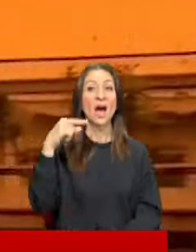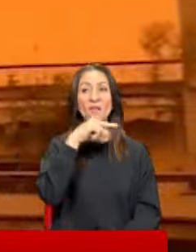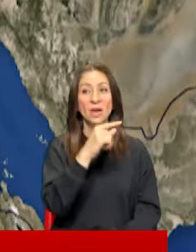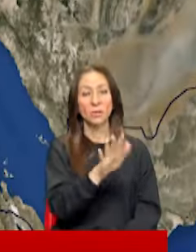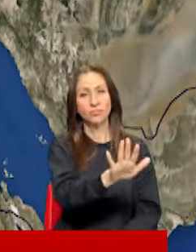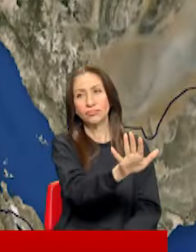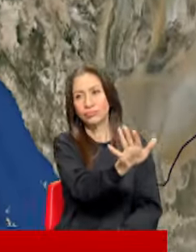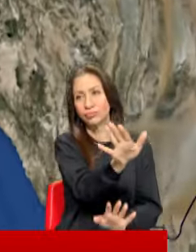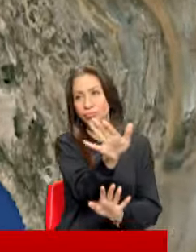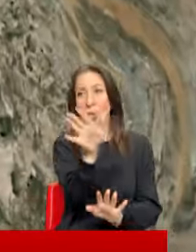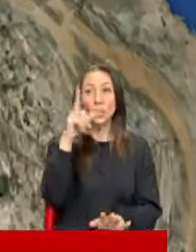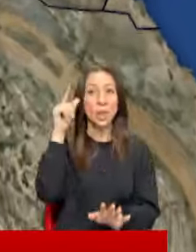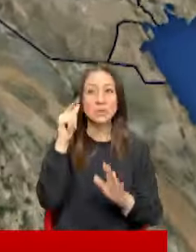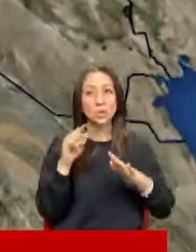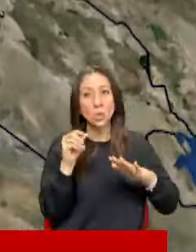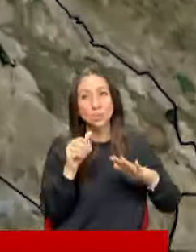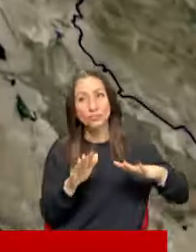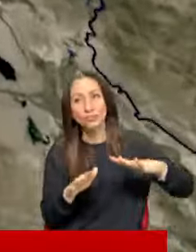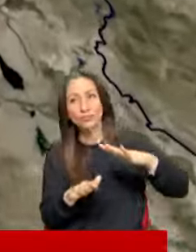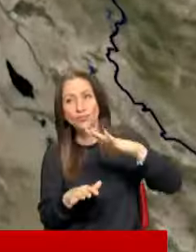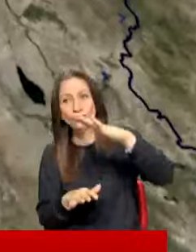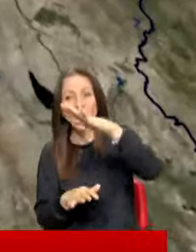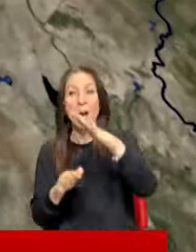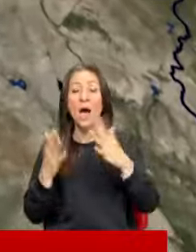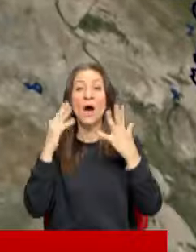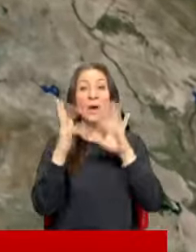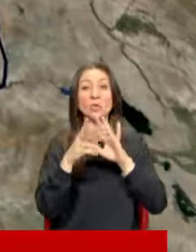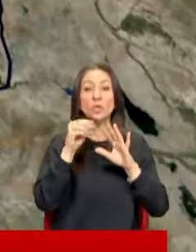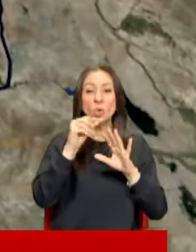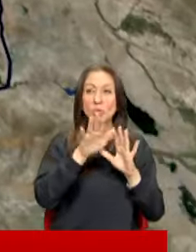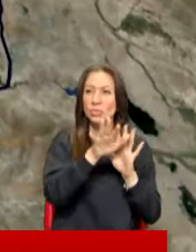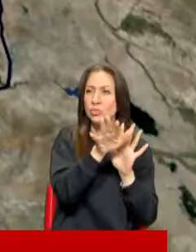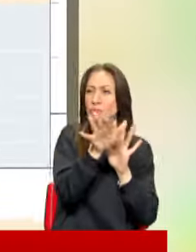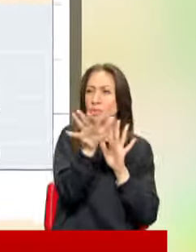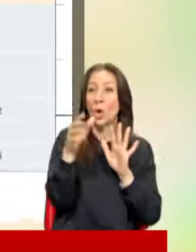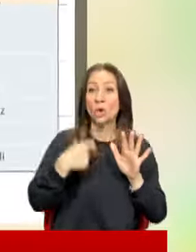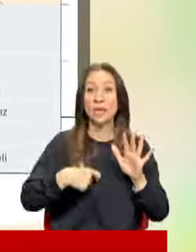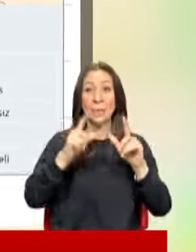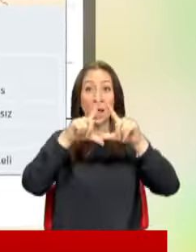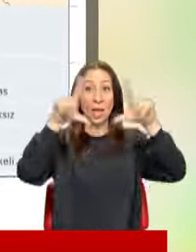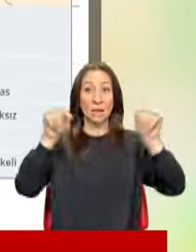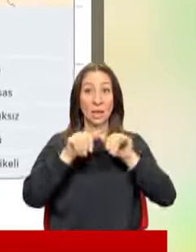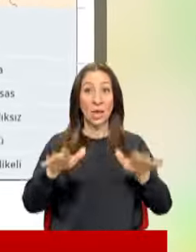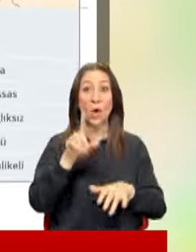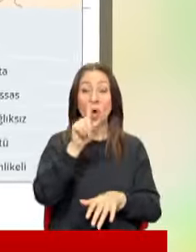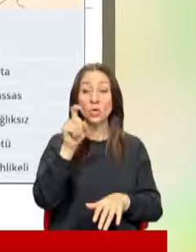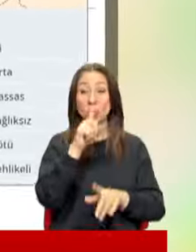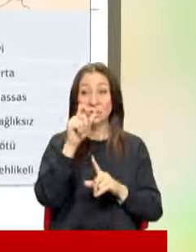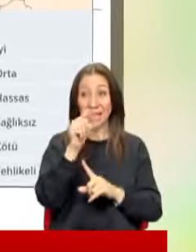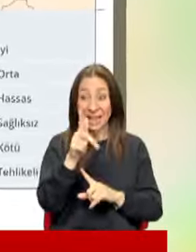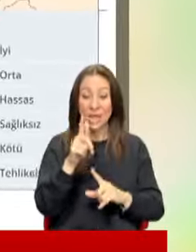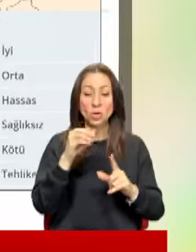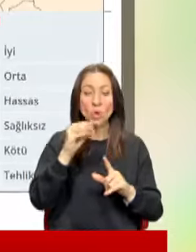Afrika'dan gelen Atina'yı kaplayan toz Türkiye'ye ulaştı. Meteoroloji bugün toz taşınımı için özel bir harita yayınladı. 19 ilde